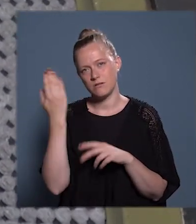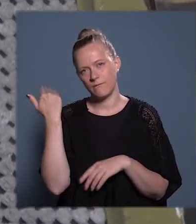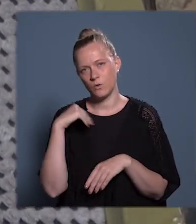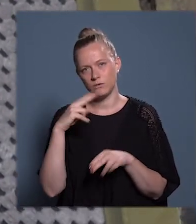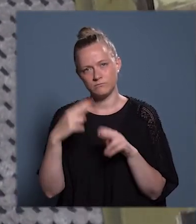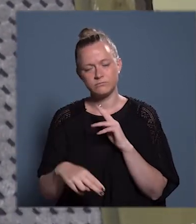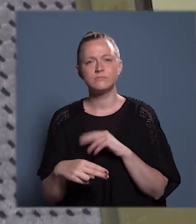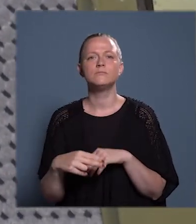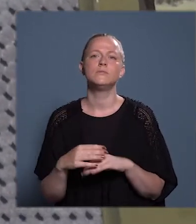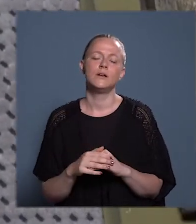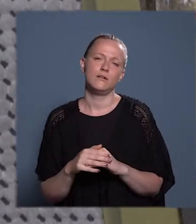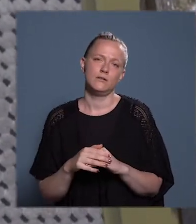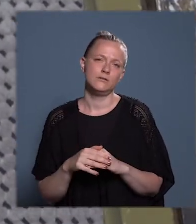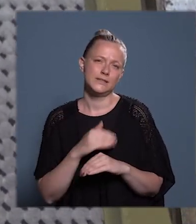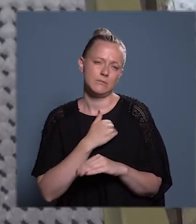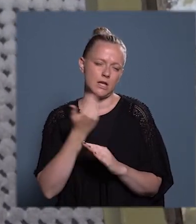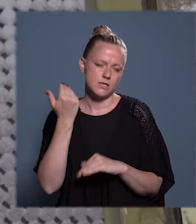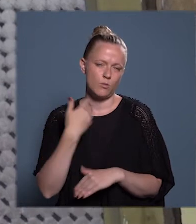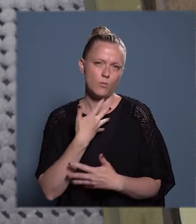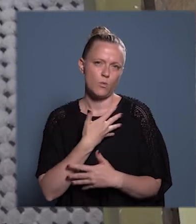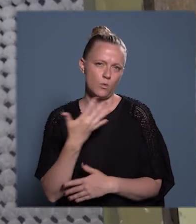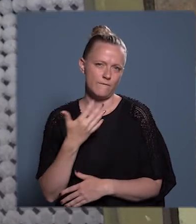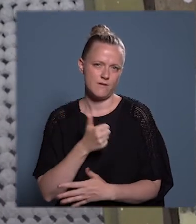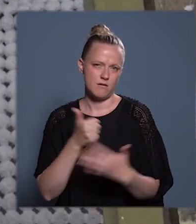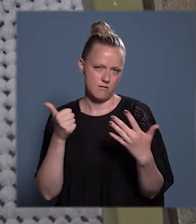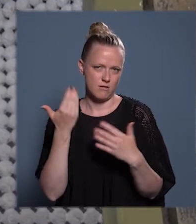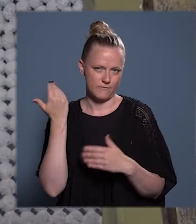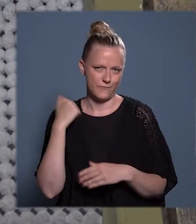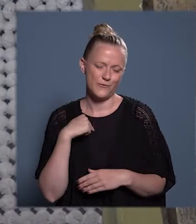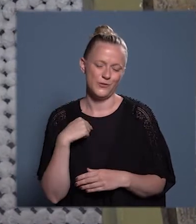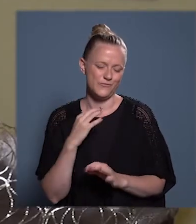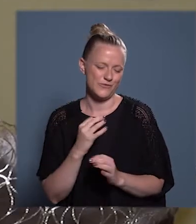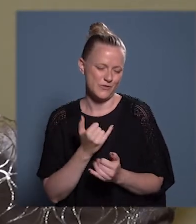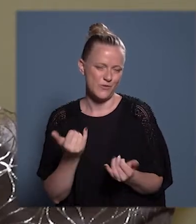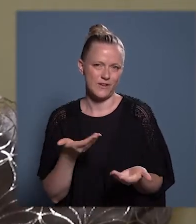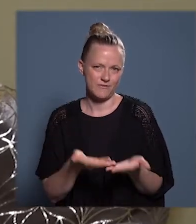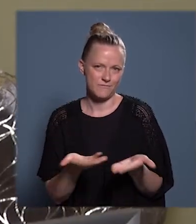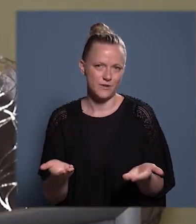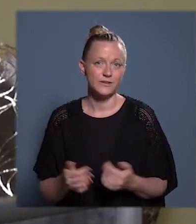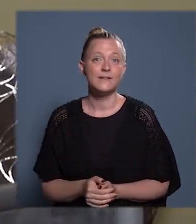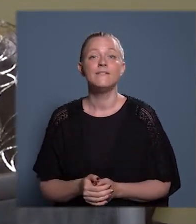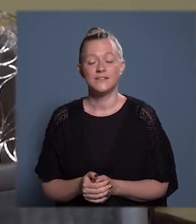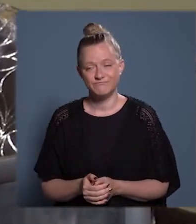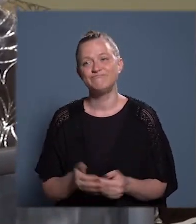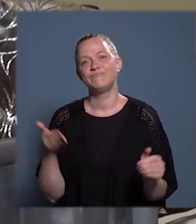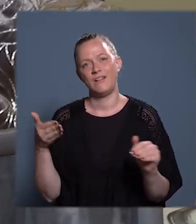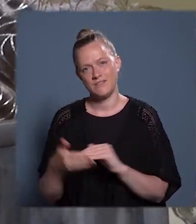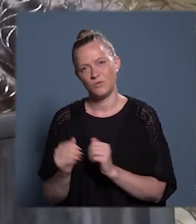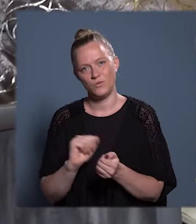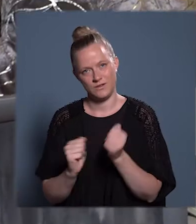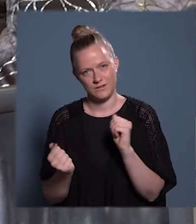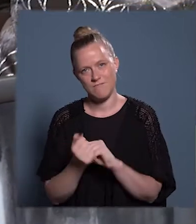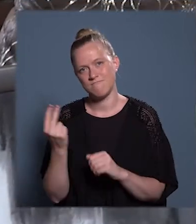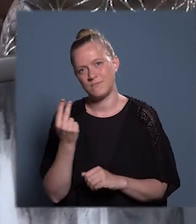képzésiparművészeti gimnáziumban 56-ban. Jó kis évből. Igen, és hát bele is szólt a történelem rendesen